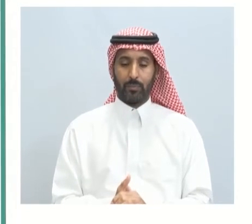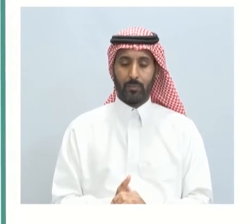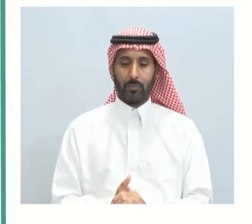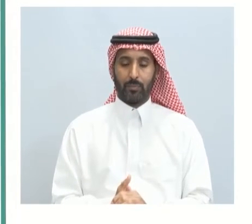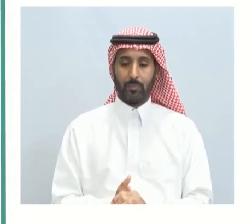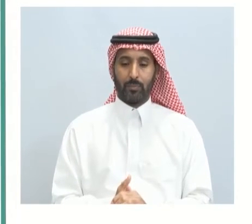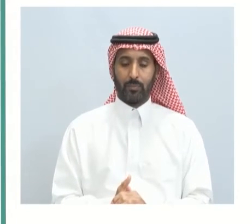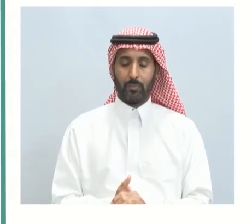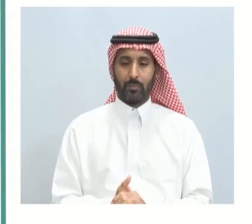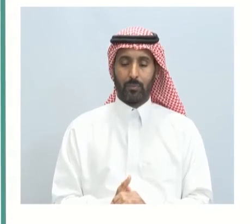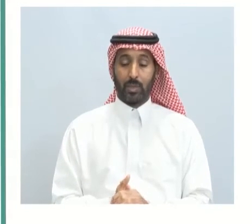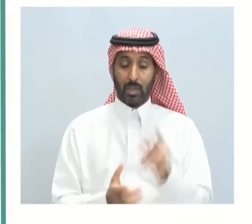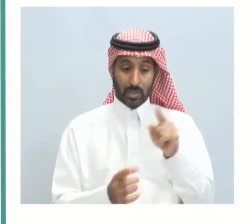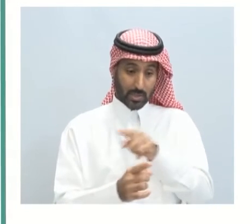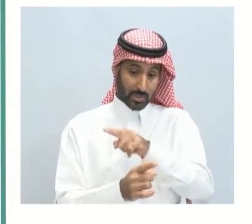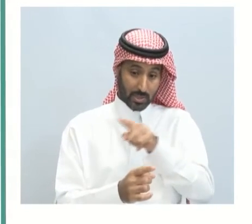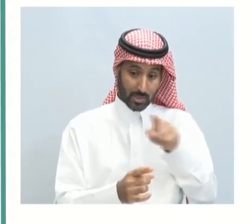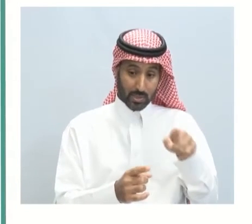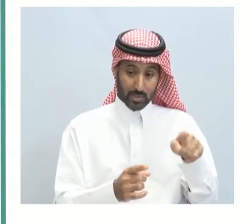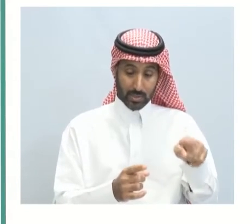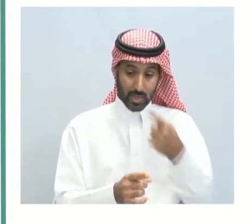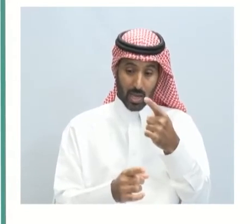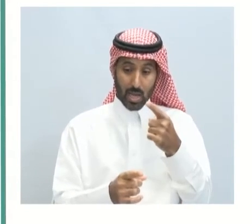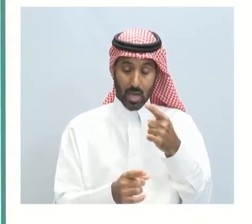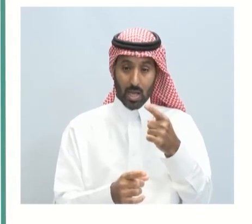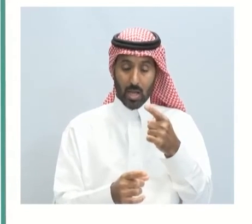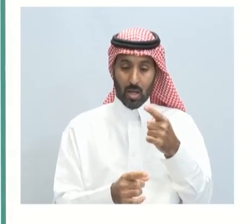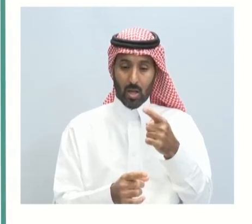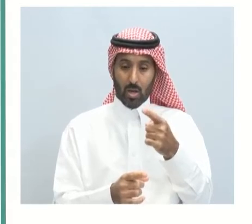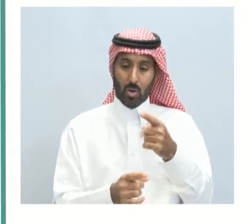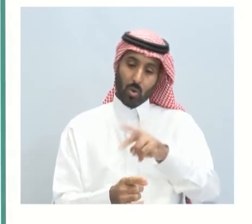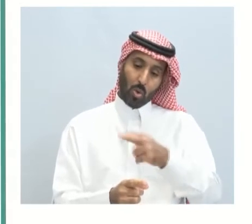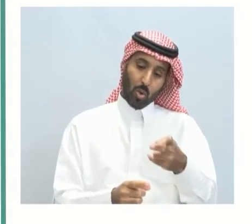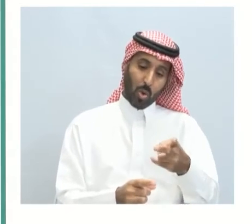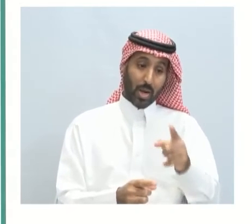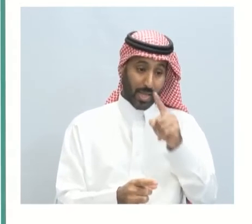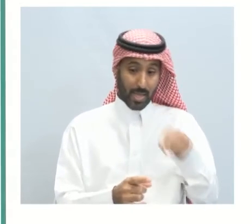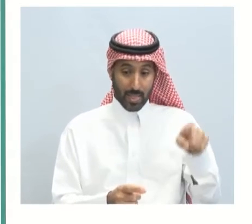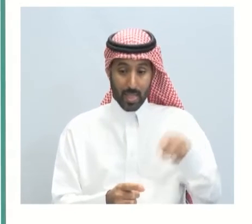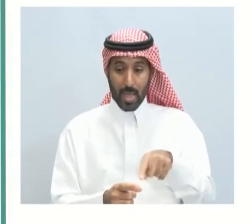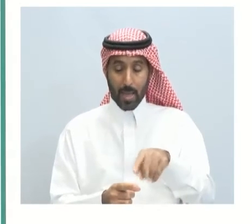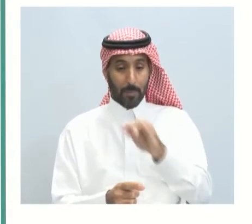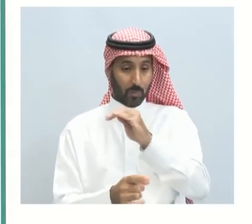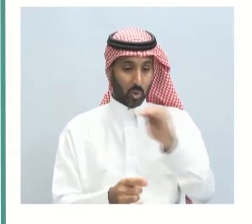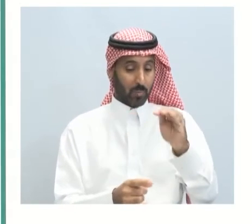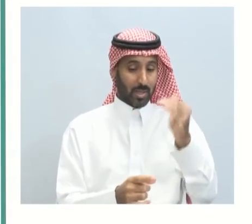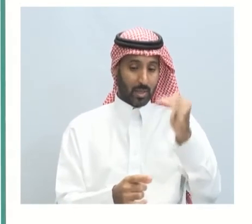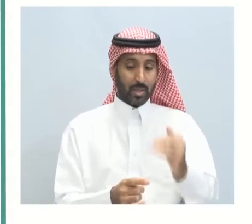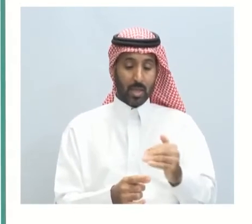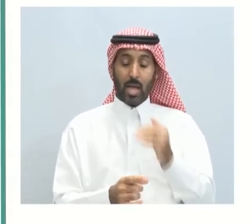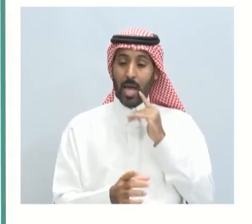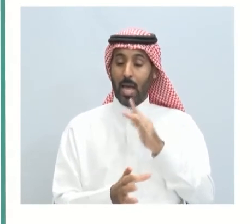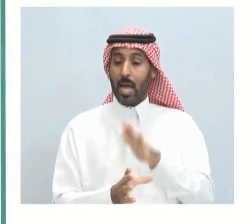الاسئله ضع او ضعي علامه صح او خطا امام العبارات التاليه الاعتماد على